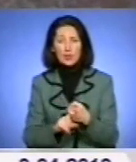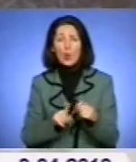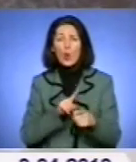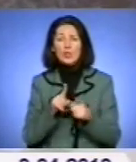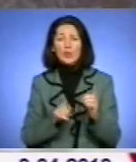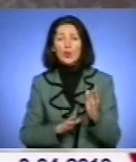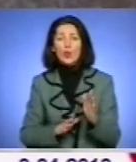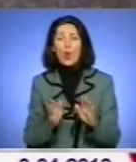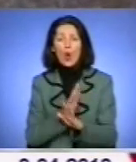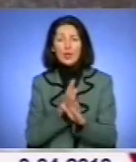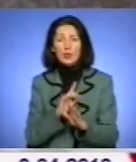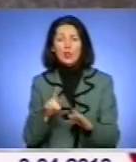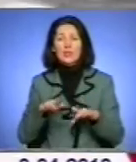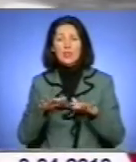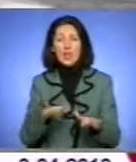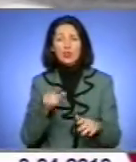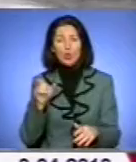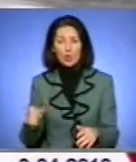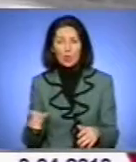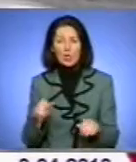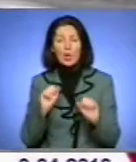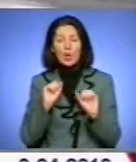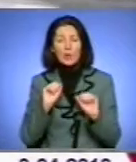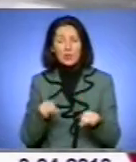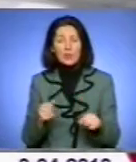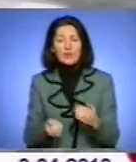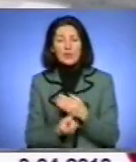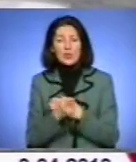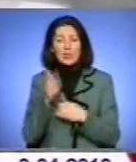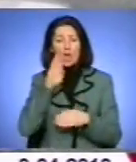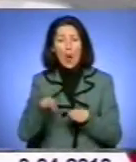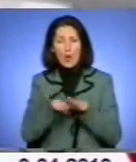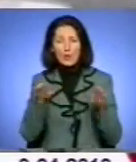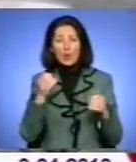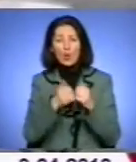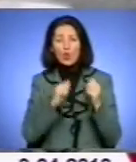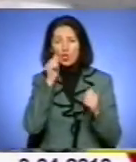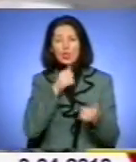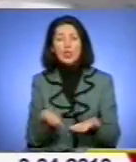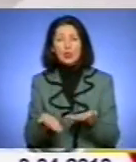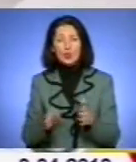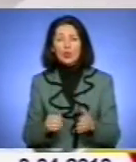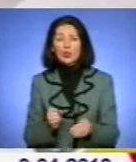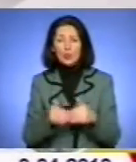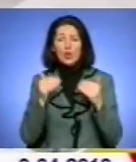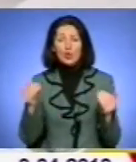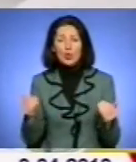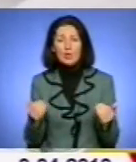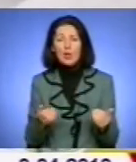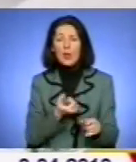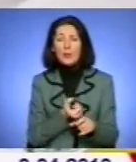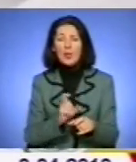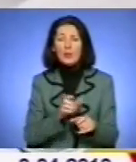клімату чи то із діяльністю людини, вірогідність виникнення повеней щороку зростає. Найбільша вона влітку, у сезон